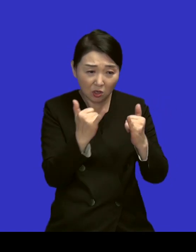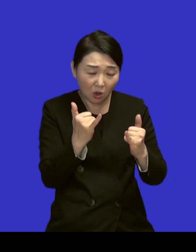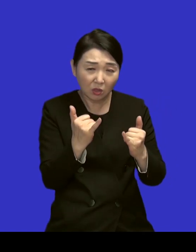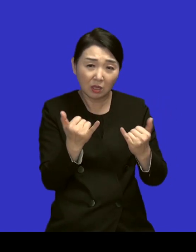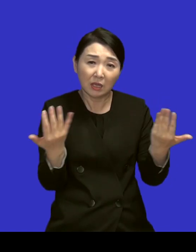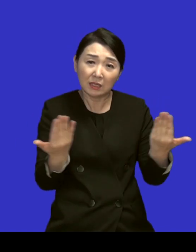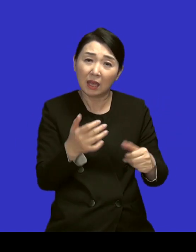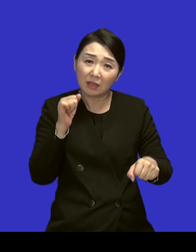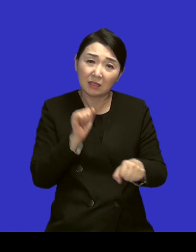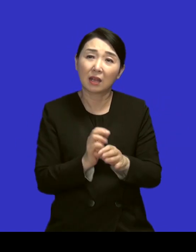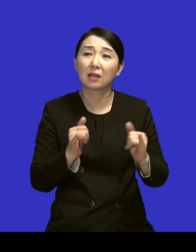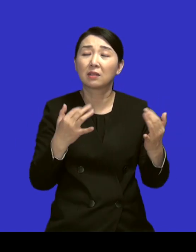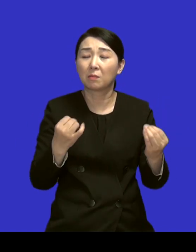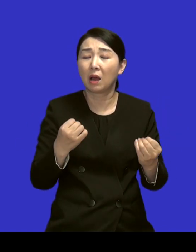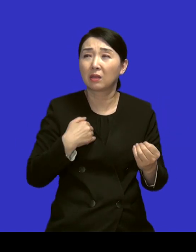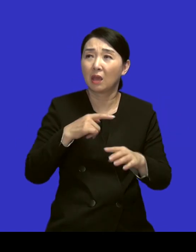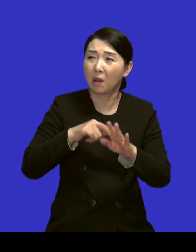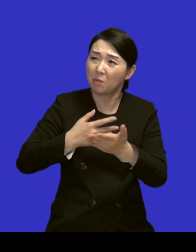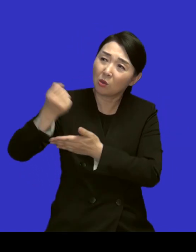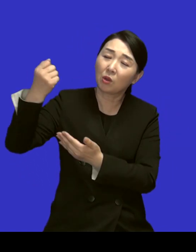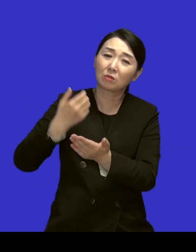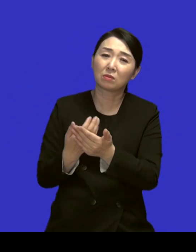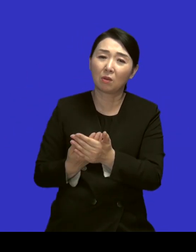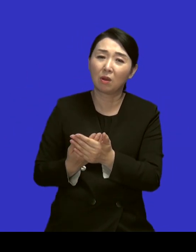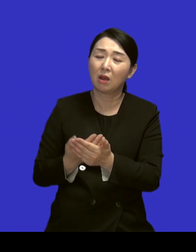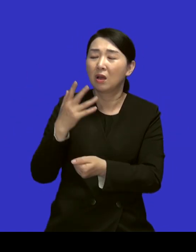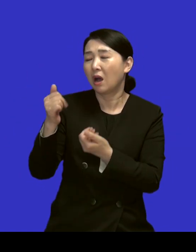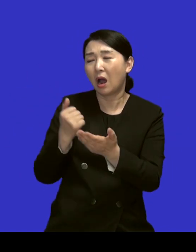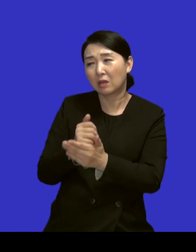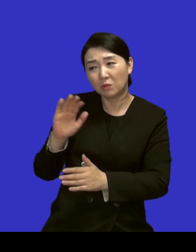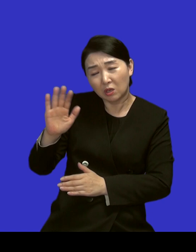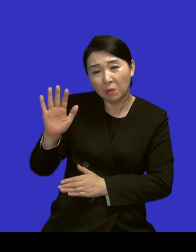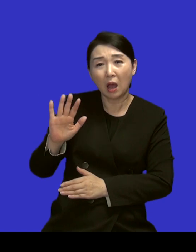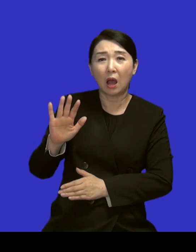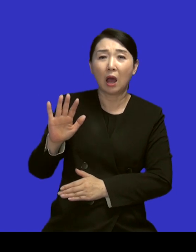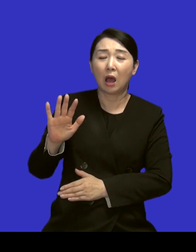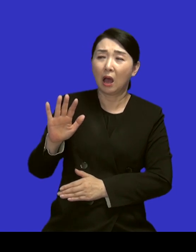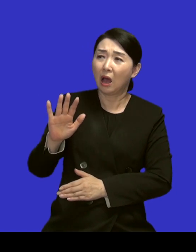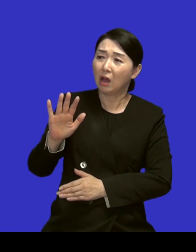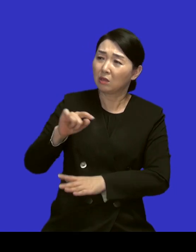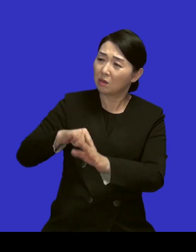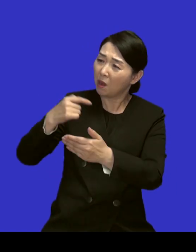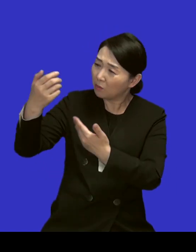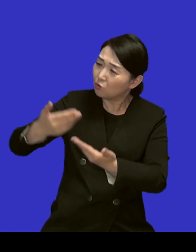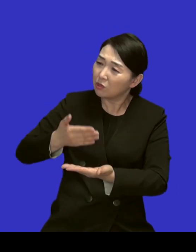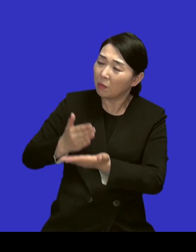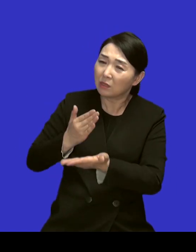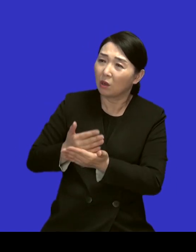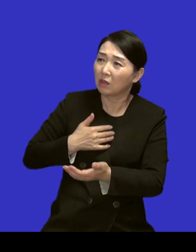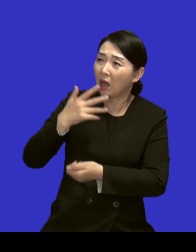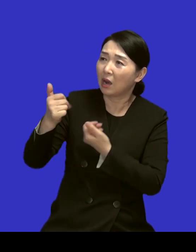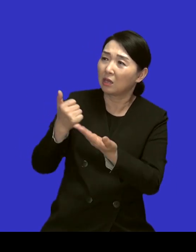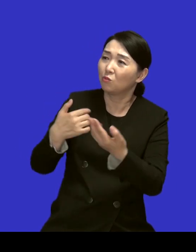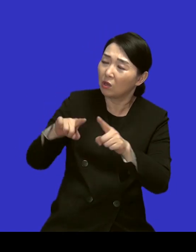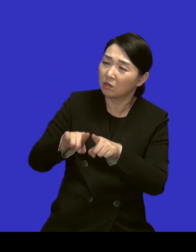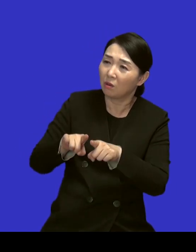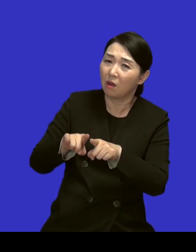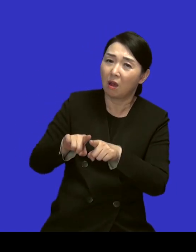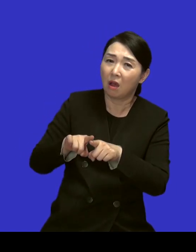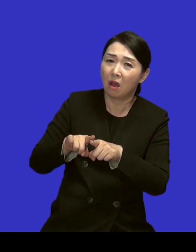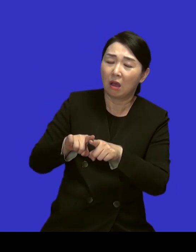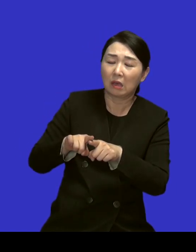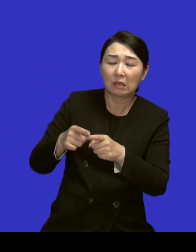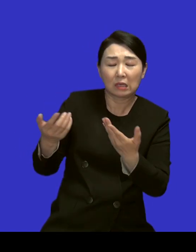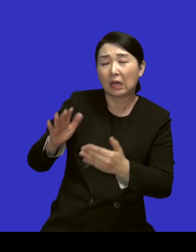주세요. 그러니까 제가 막 가슴을 치면서 아니면 저 이러면 계속 저한테 이러시면 저 하나님 위해서 아무것도 안 할 거예요.